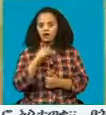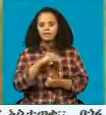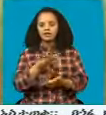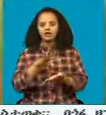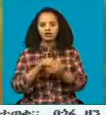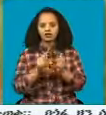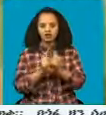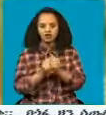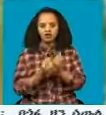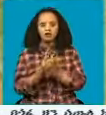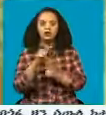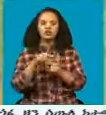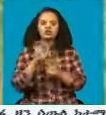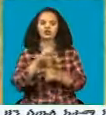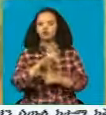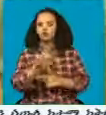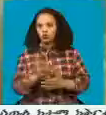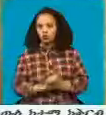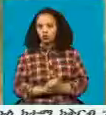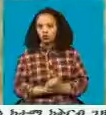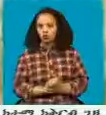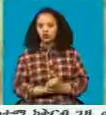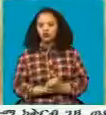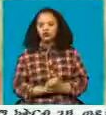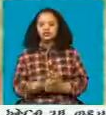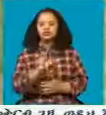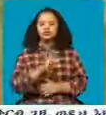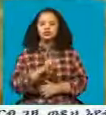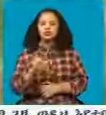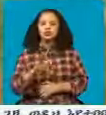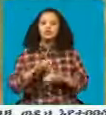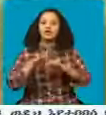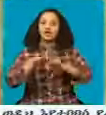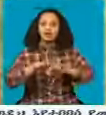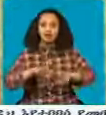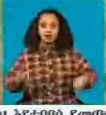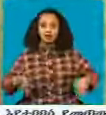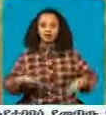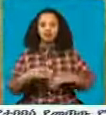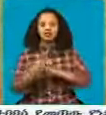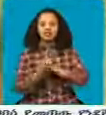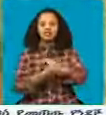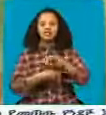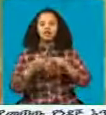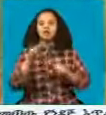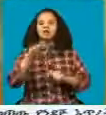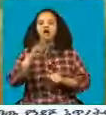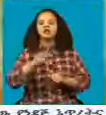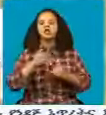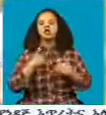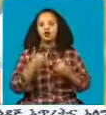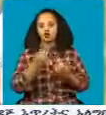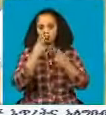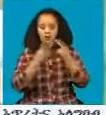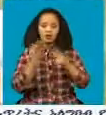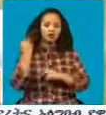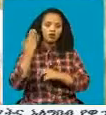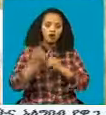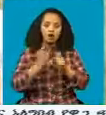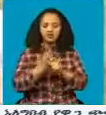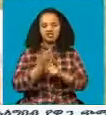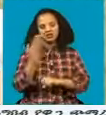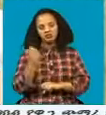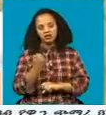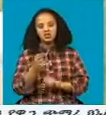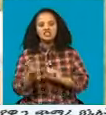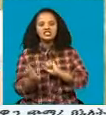ለማ ወደ 900 ከ900 ሄክታር በላይ ስንዴ ማሳዎች አሉ። እዚህ አሁን እያየን ያለ ነው። ባለፈው ዓመት የነበረው